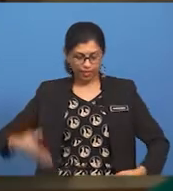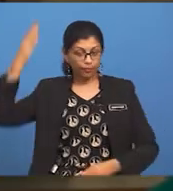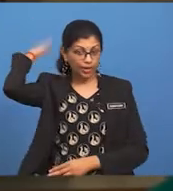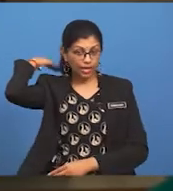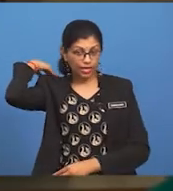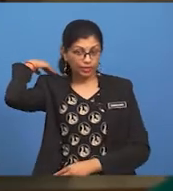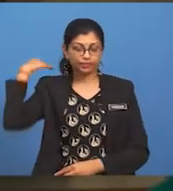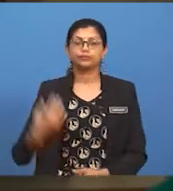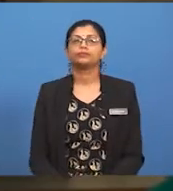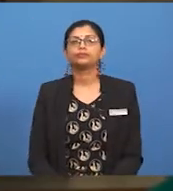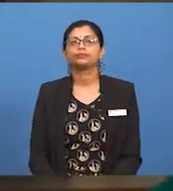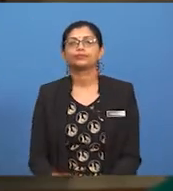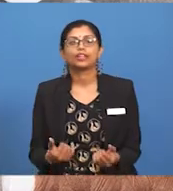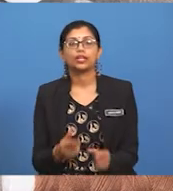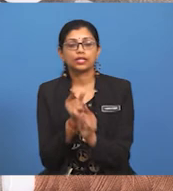Garisan gunting